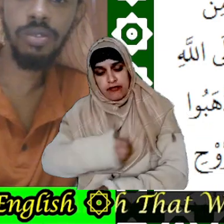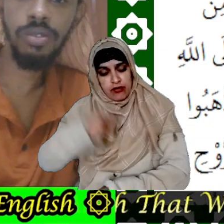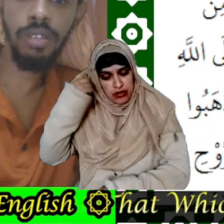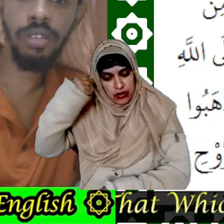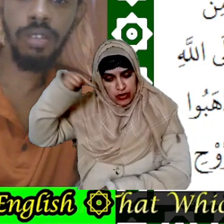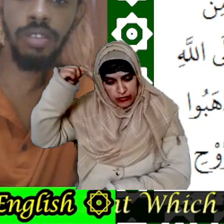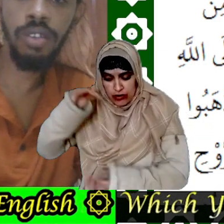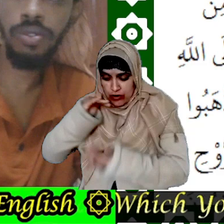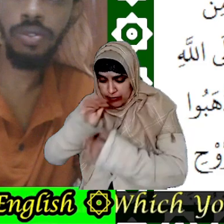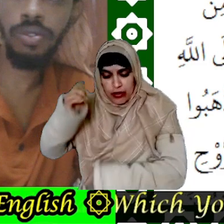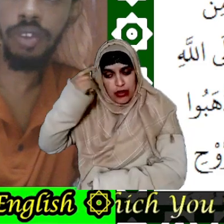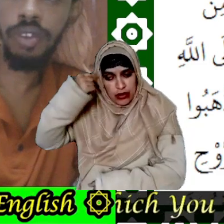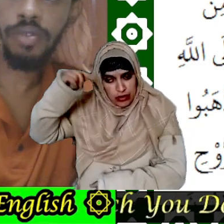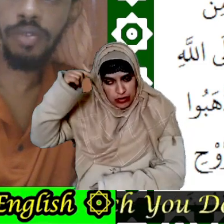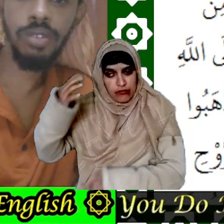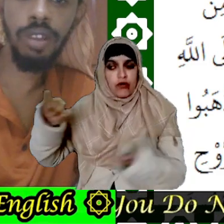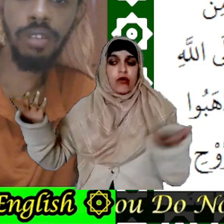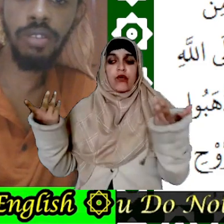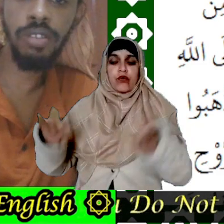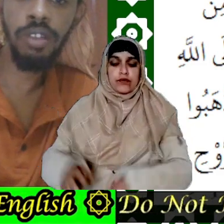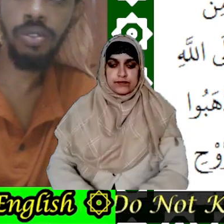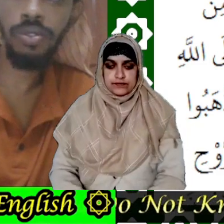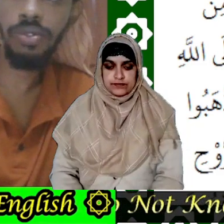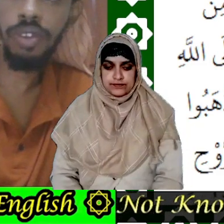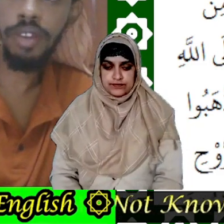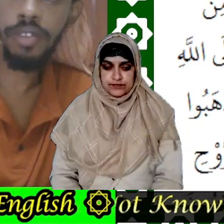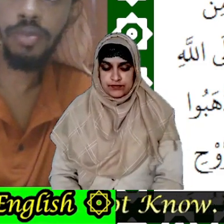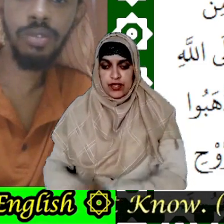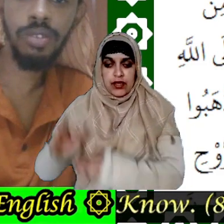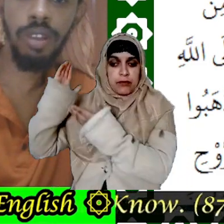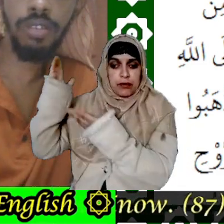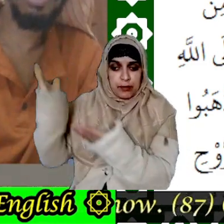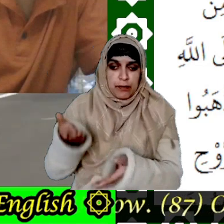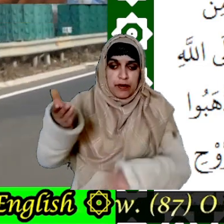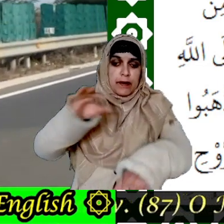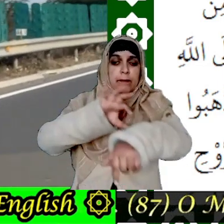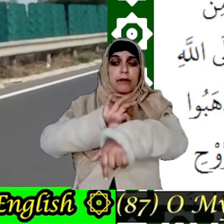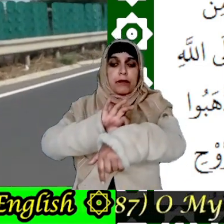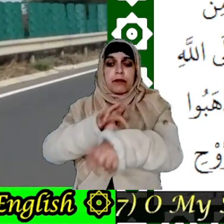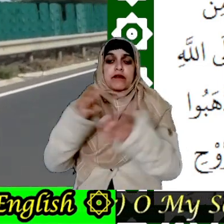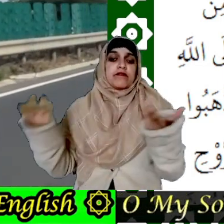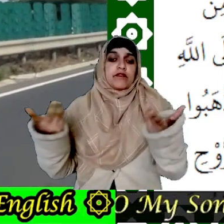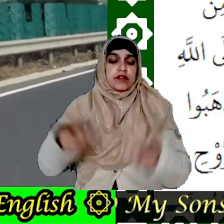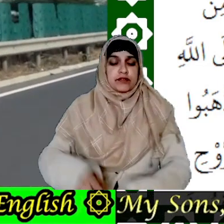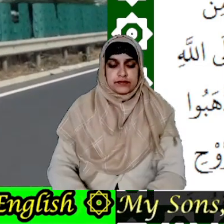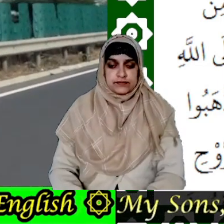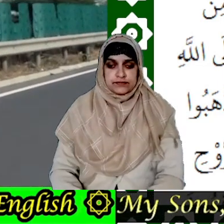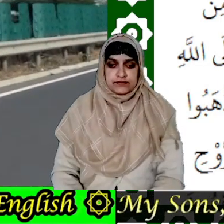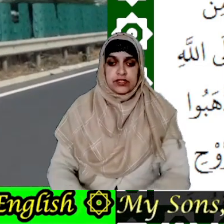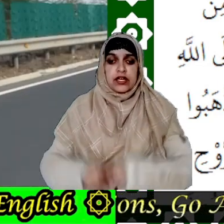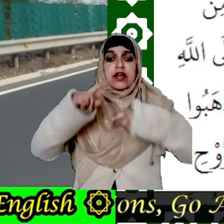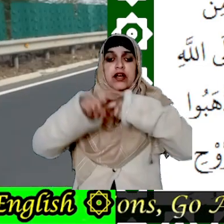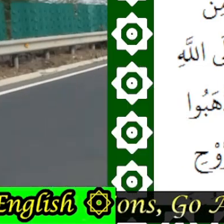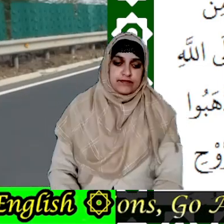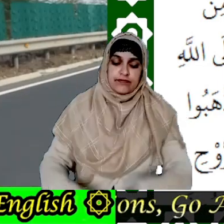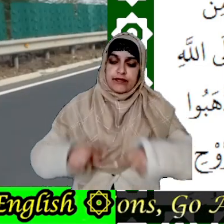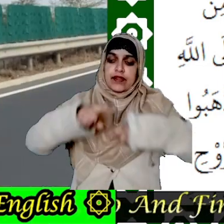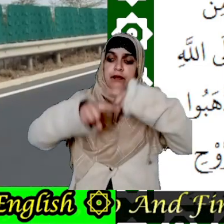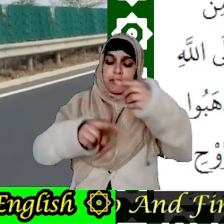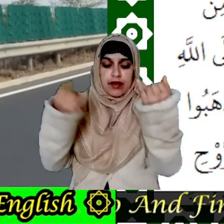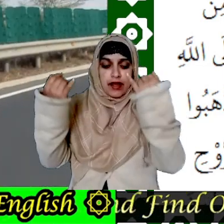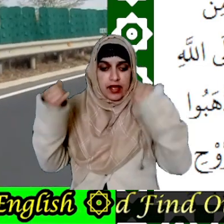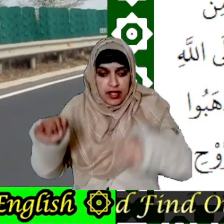كلنسي ورقاجو اللي تنافدا نجراني نبي خلاف إنما أشكو بثي جبا يا دخيا خنيني